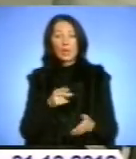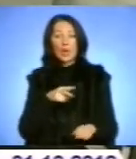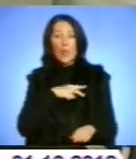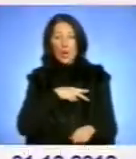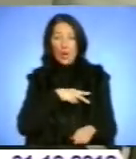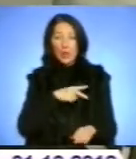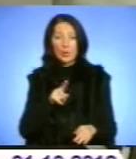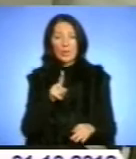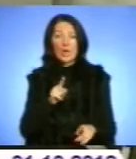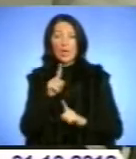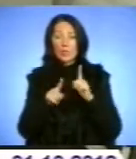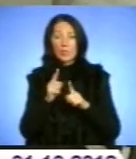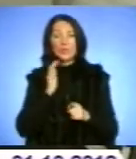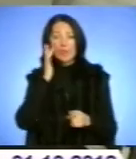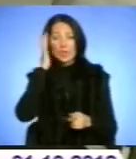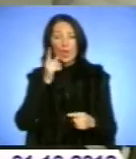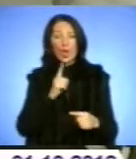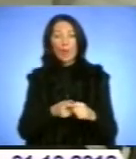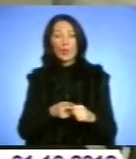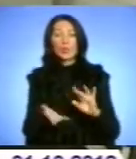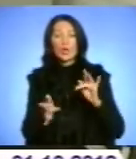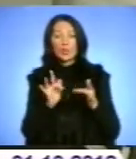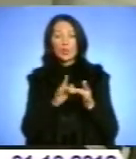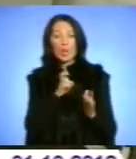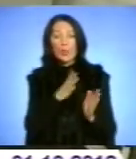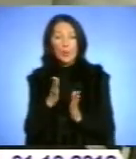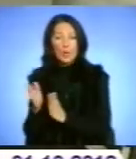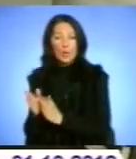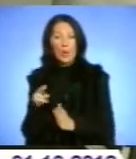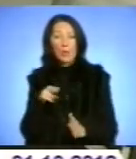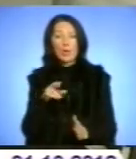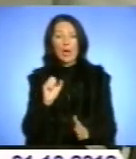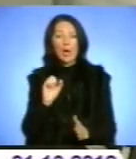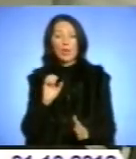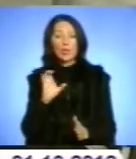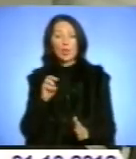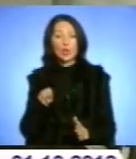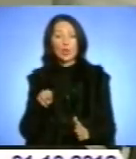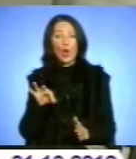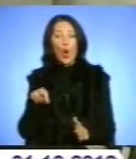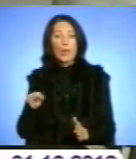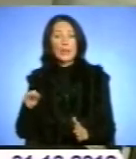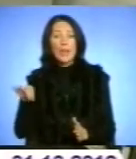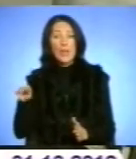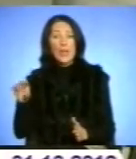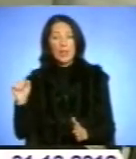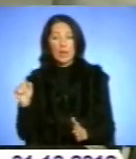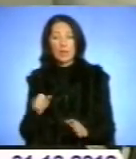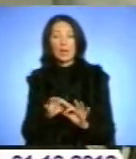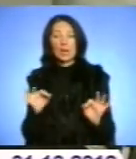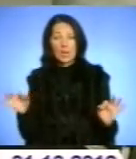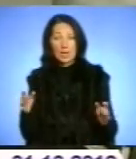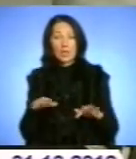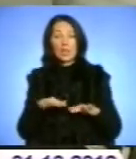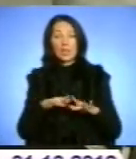реформаторские идеи, плюс электронная библиотека Петра Аркадьевича Столыпина, ну и так далее. То есть довольно широкий спектр